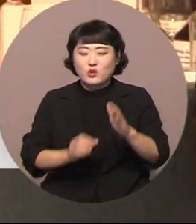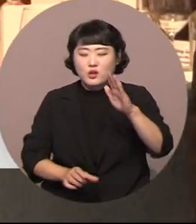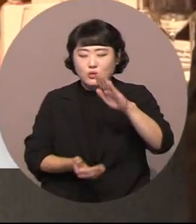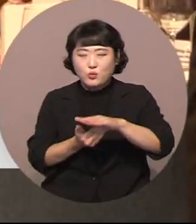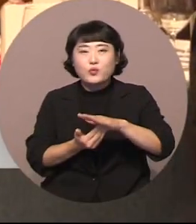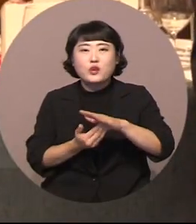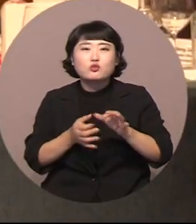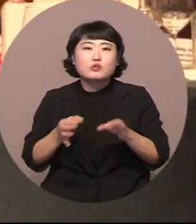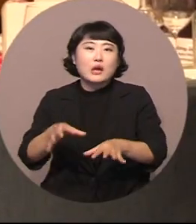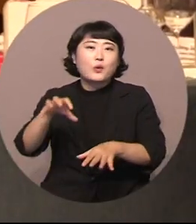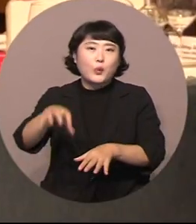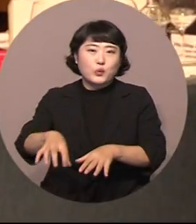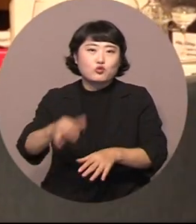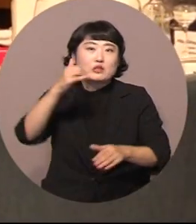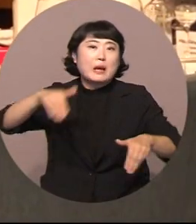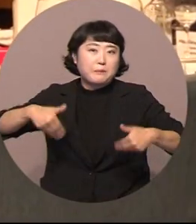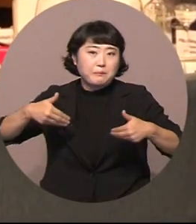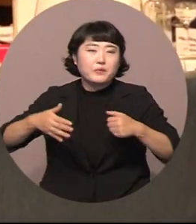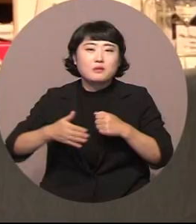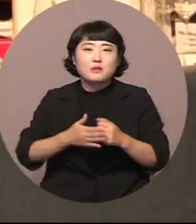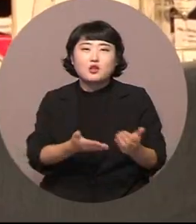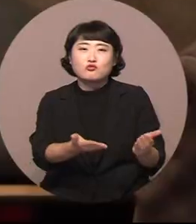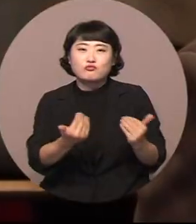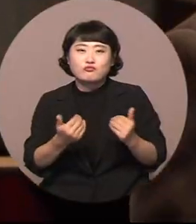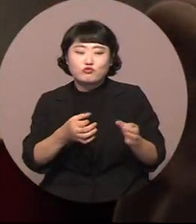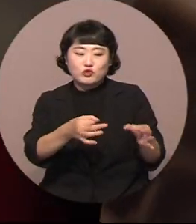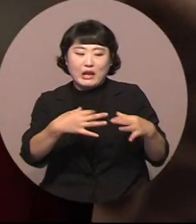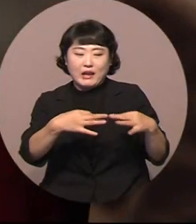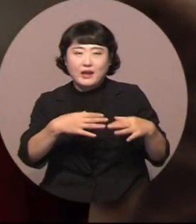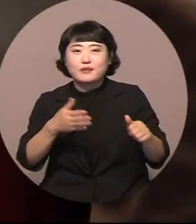강조하며 기업의 투자를 유도했습니다